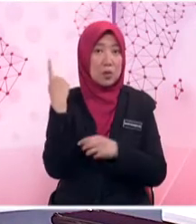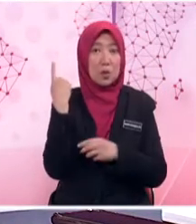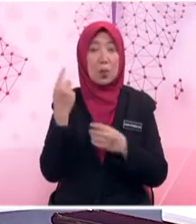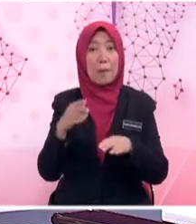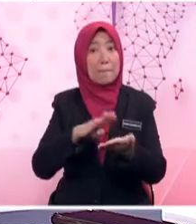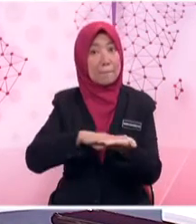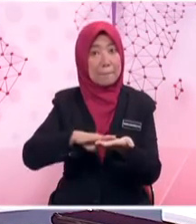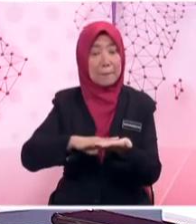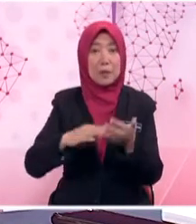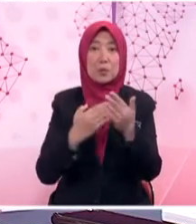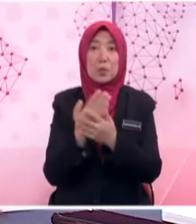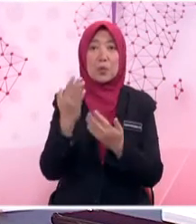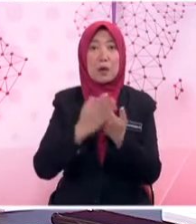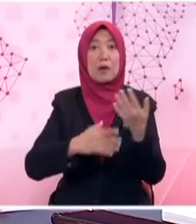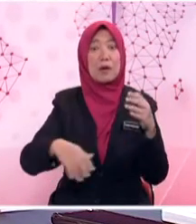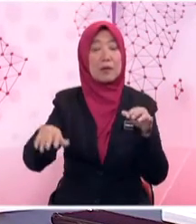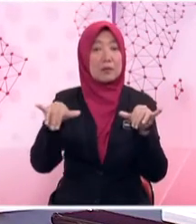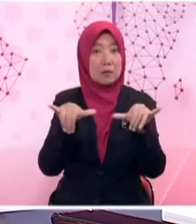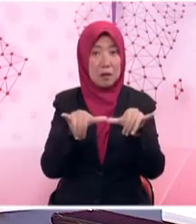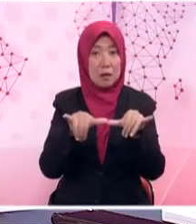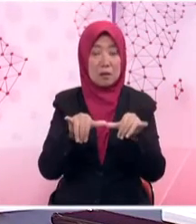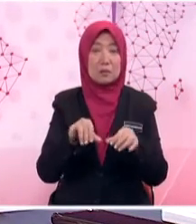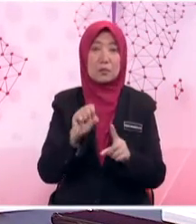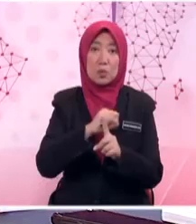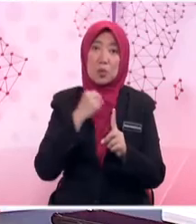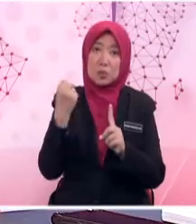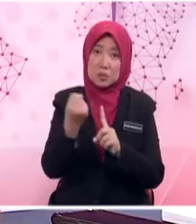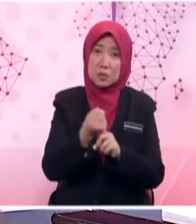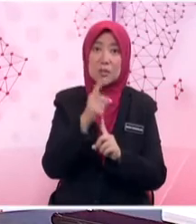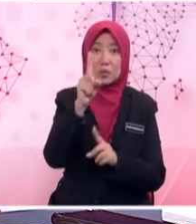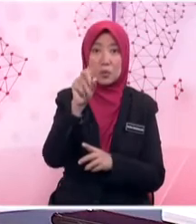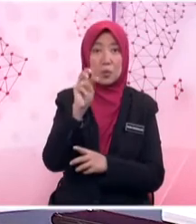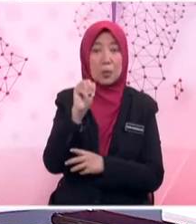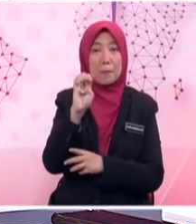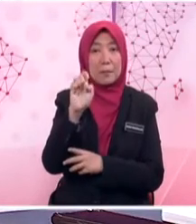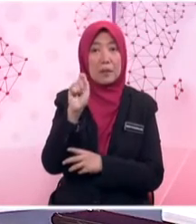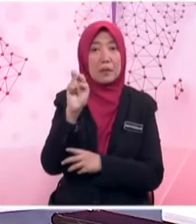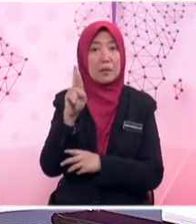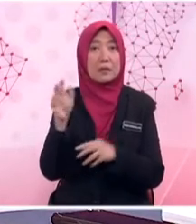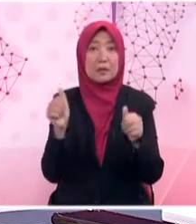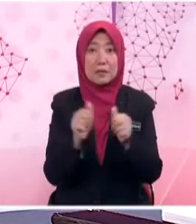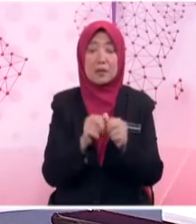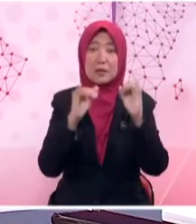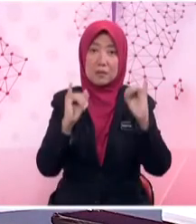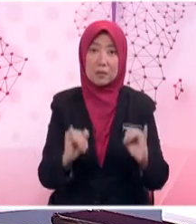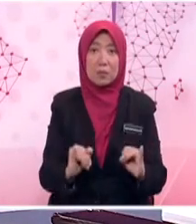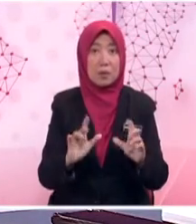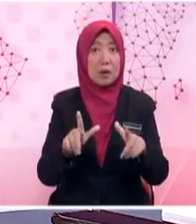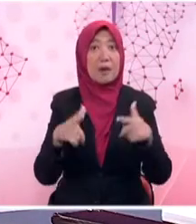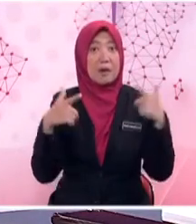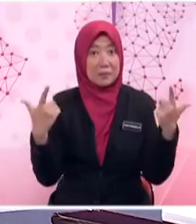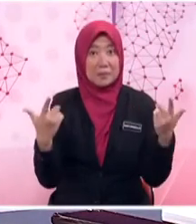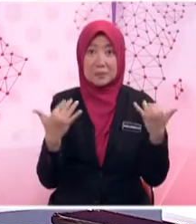juga adanya penjarakan sosial sekurang-kurangnya 1 meter jika anda berhadapan dengan individu-individu lain. Baik, kita